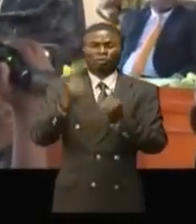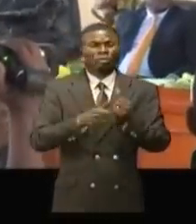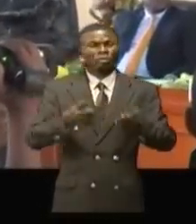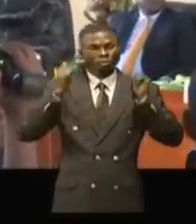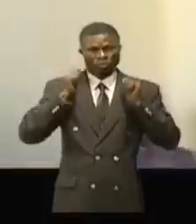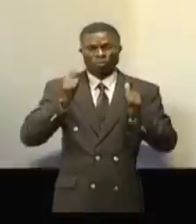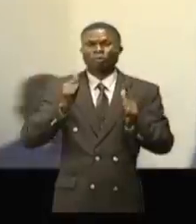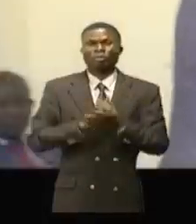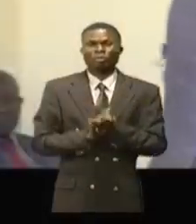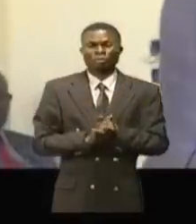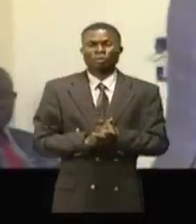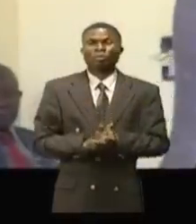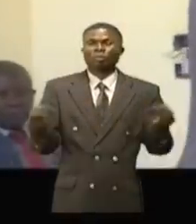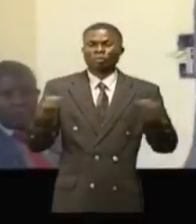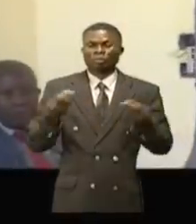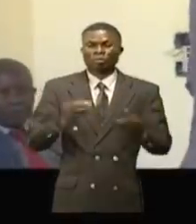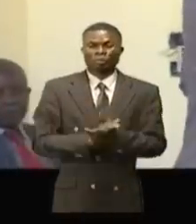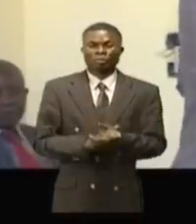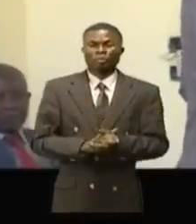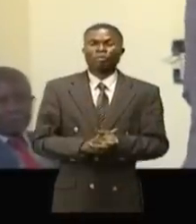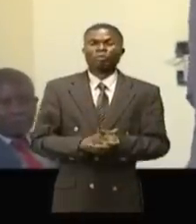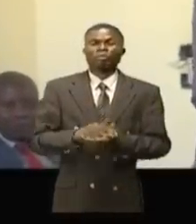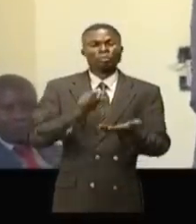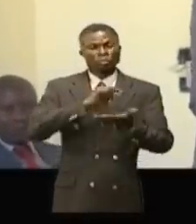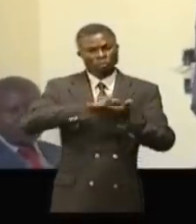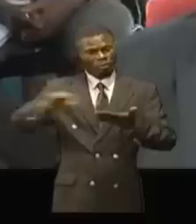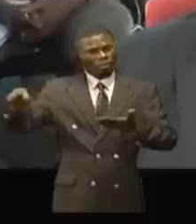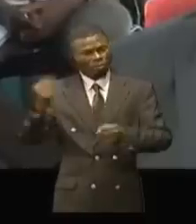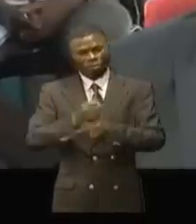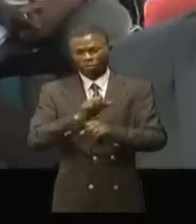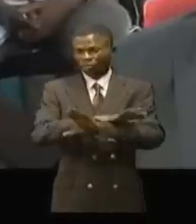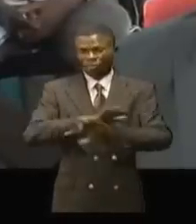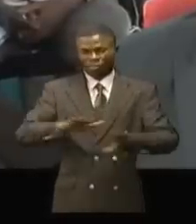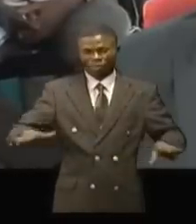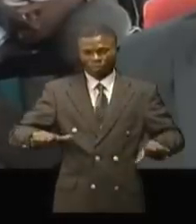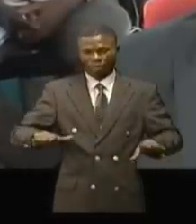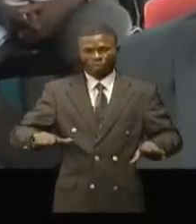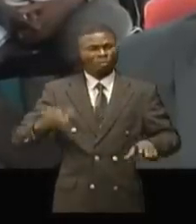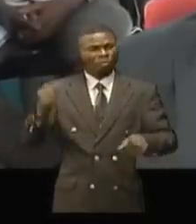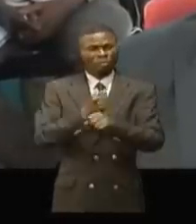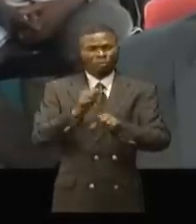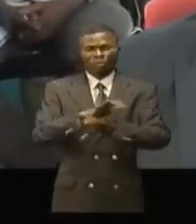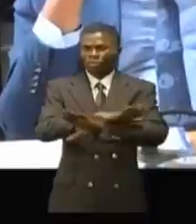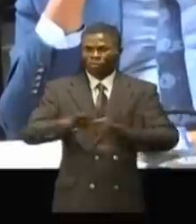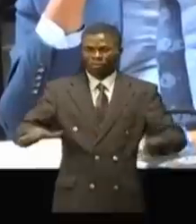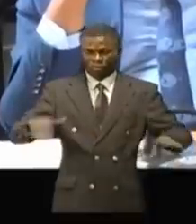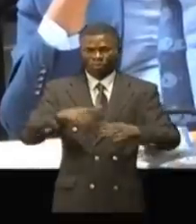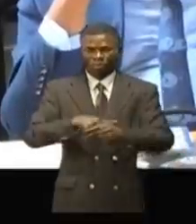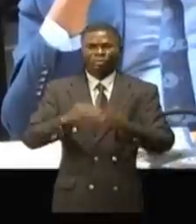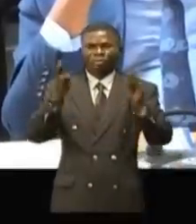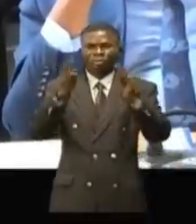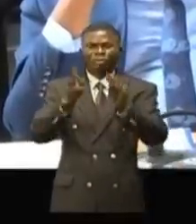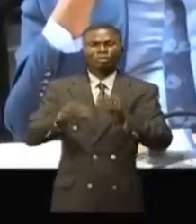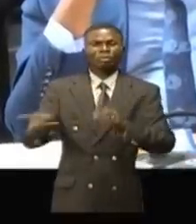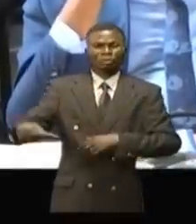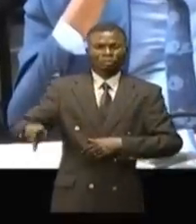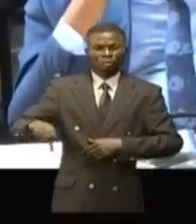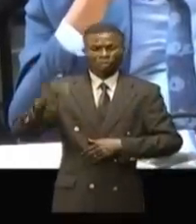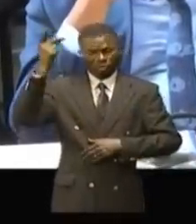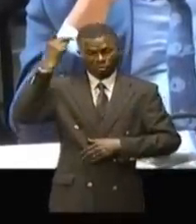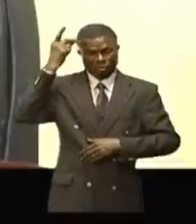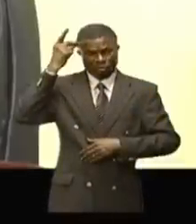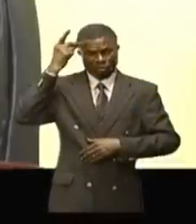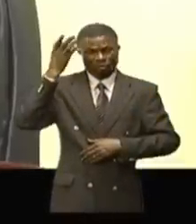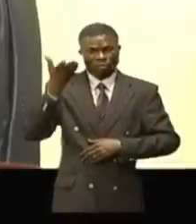conséquent, Godin Poya Kadima est dépouillé de ses fonctions, comme l'explique Francis Tshibalabala, vice-président